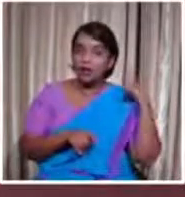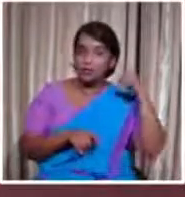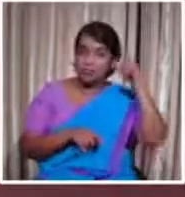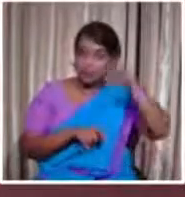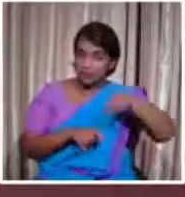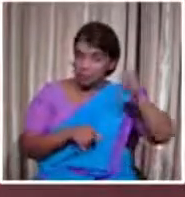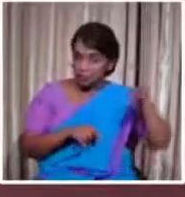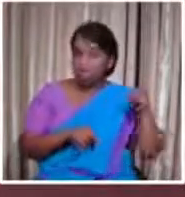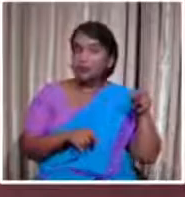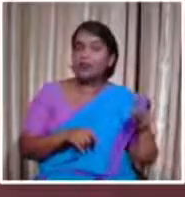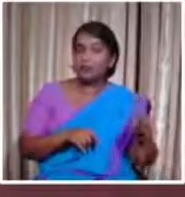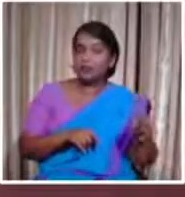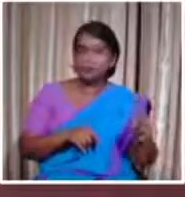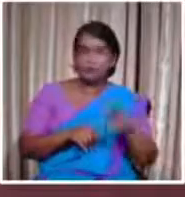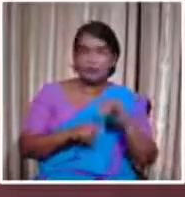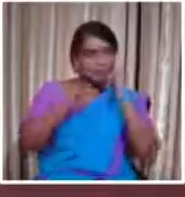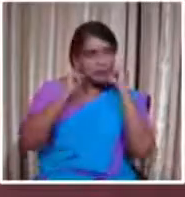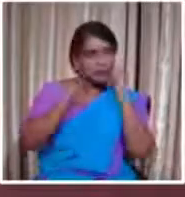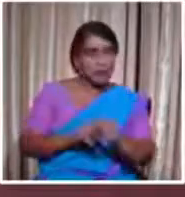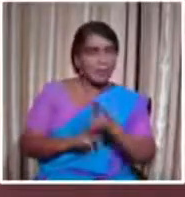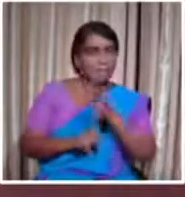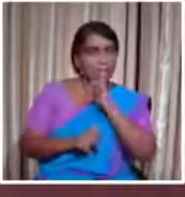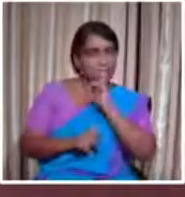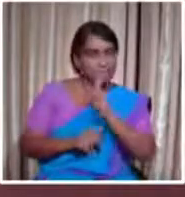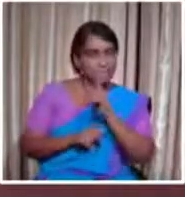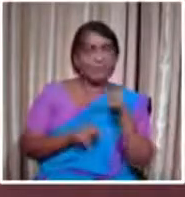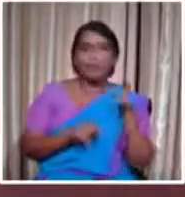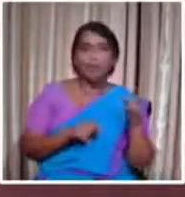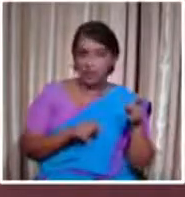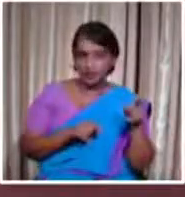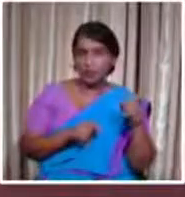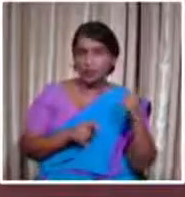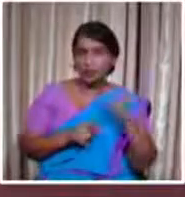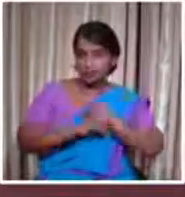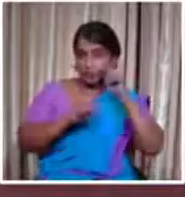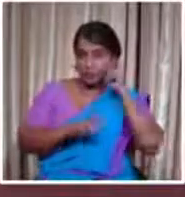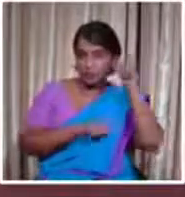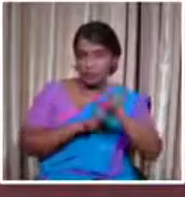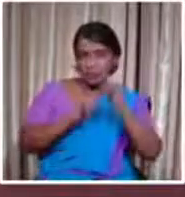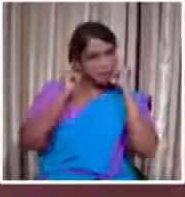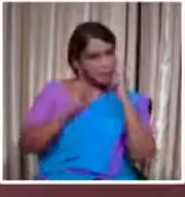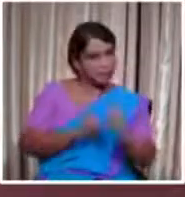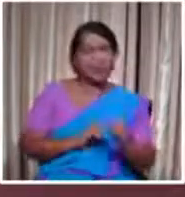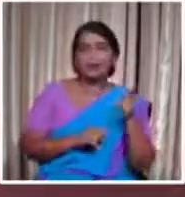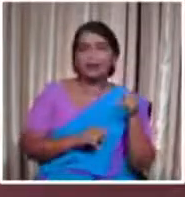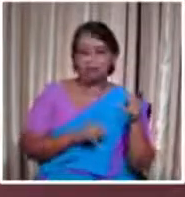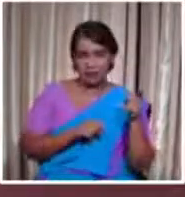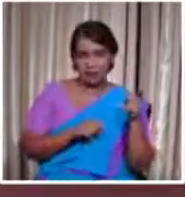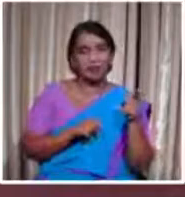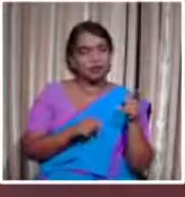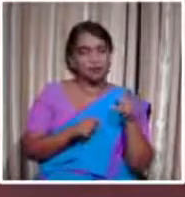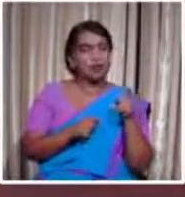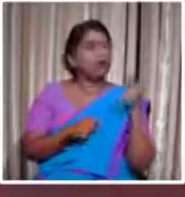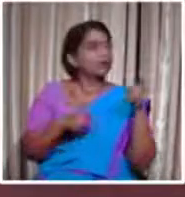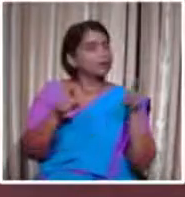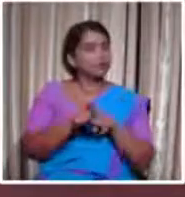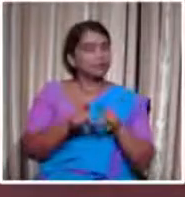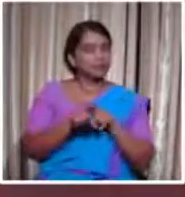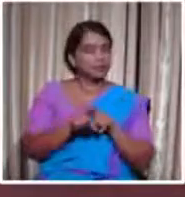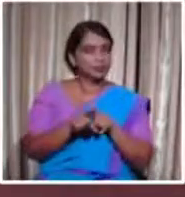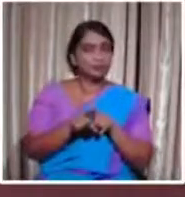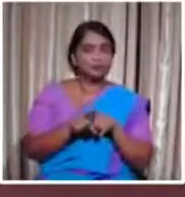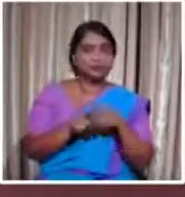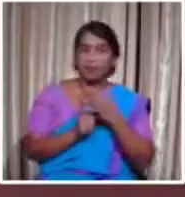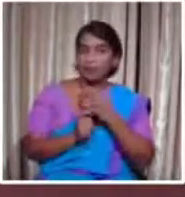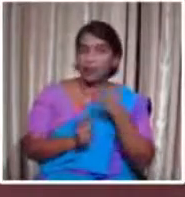නිලධාරින්ට සක්කිලි විදියට බැන්නම් මේ අරගල කරුව. සක්කිලිය වගේ. ඒ නිසා